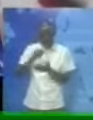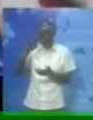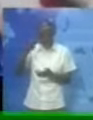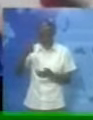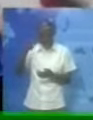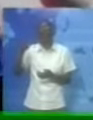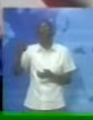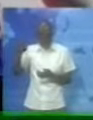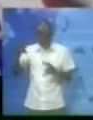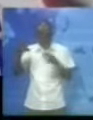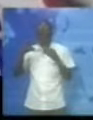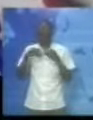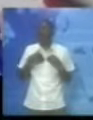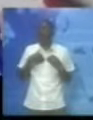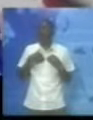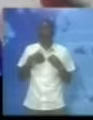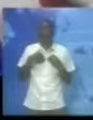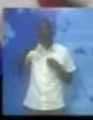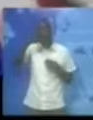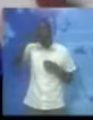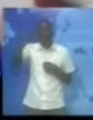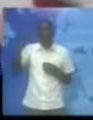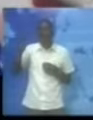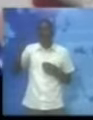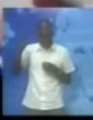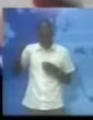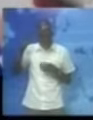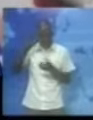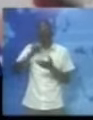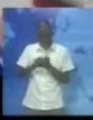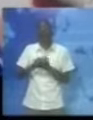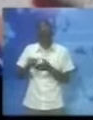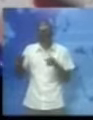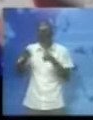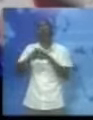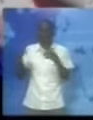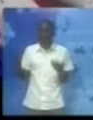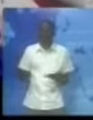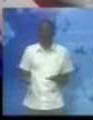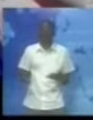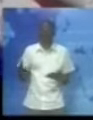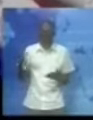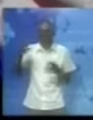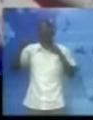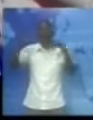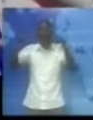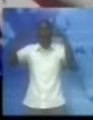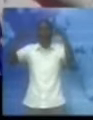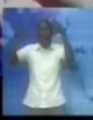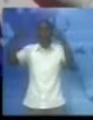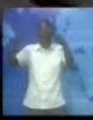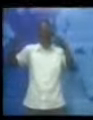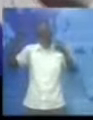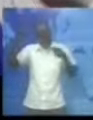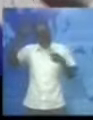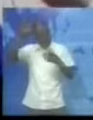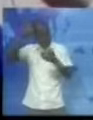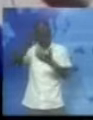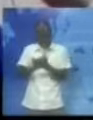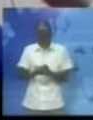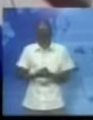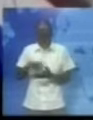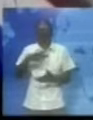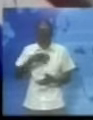réticentes là d'accepter, parce que c'est de cette pratique qu'elles ont réussi à épouser des blancs. Il